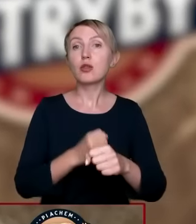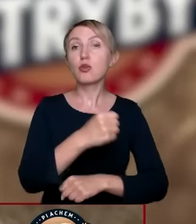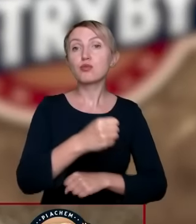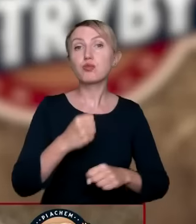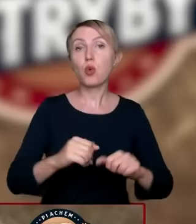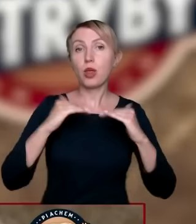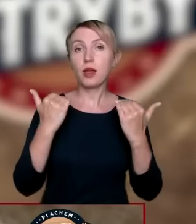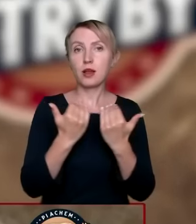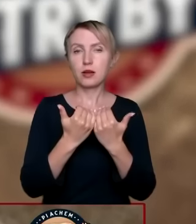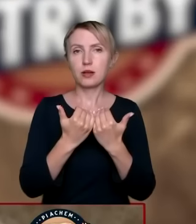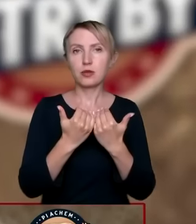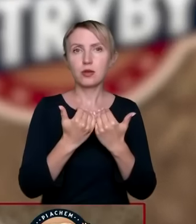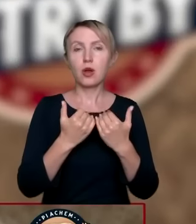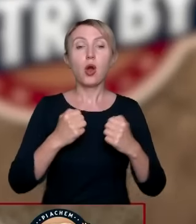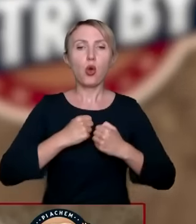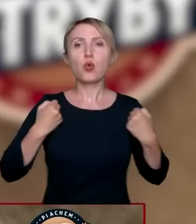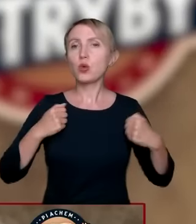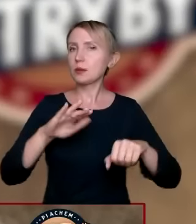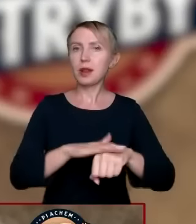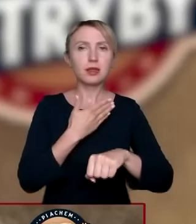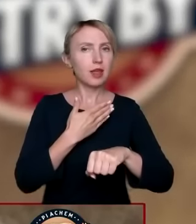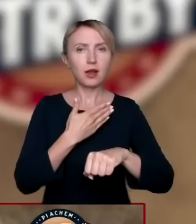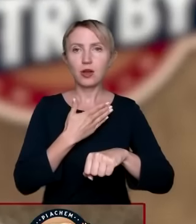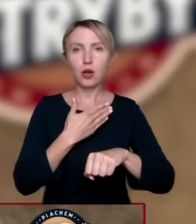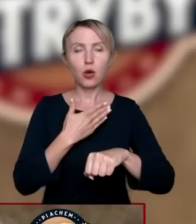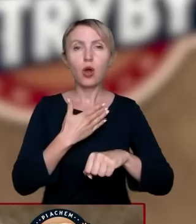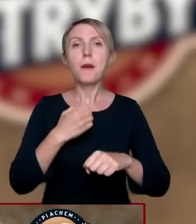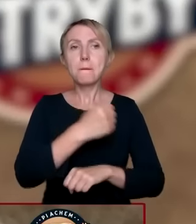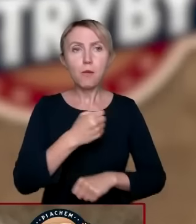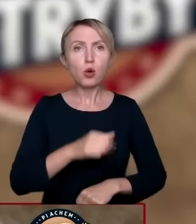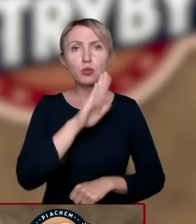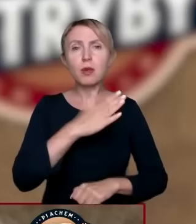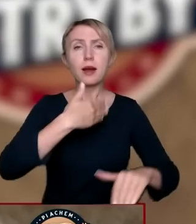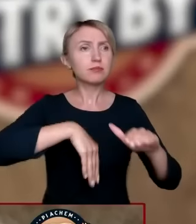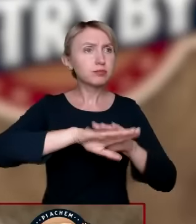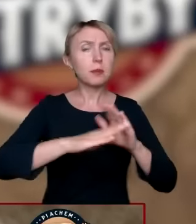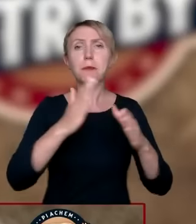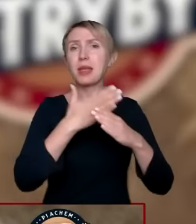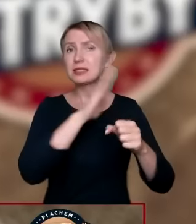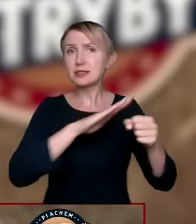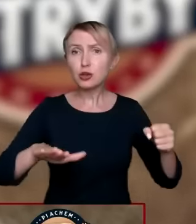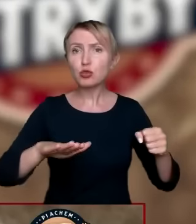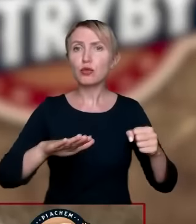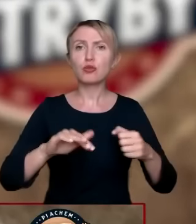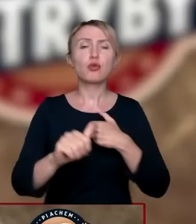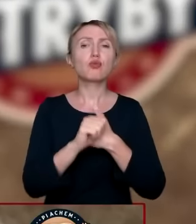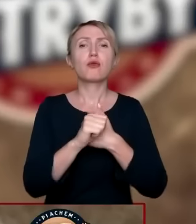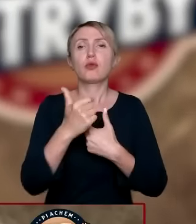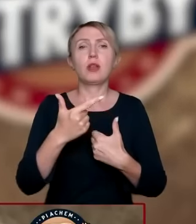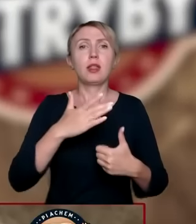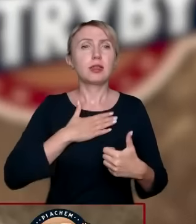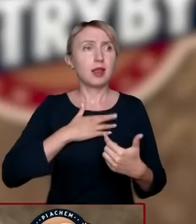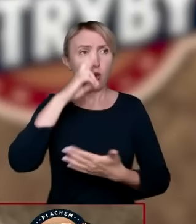Sejm. rozebrano go do naga, posa objętego gwarancjami międzynarodowymi, co sprowadza niestety naszą